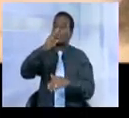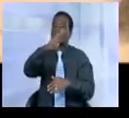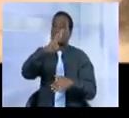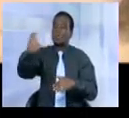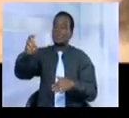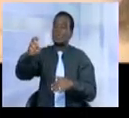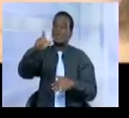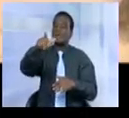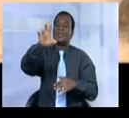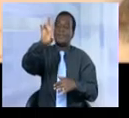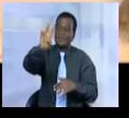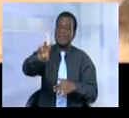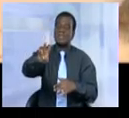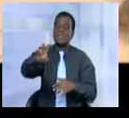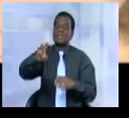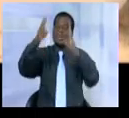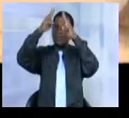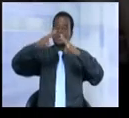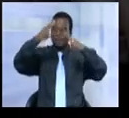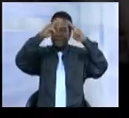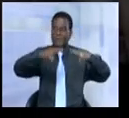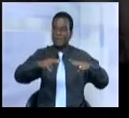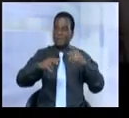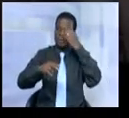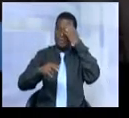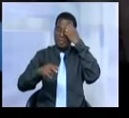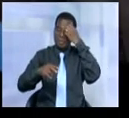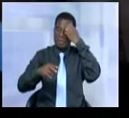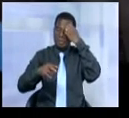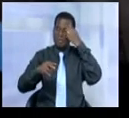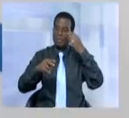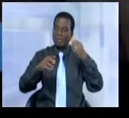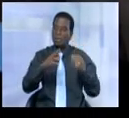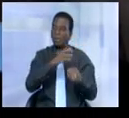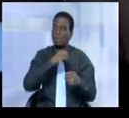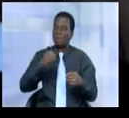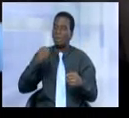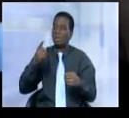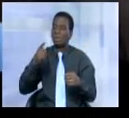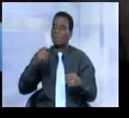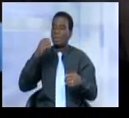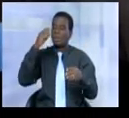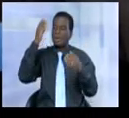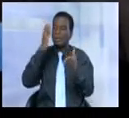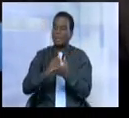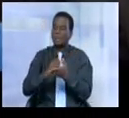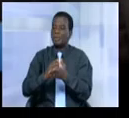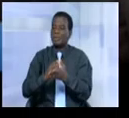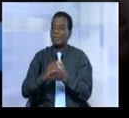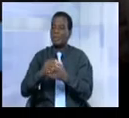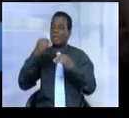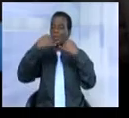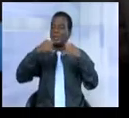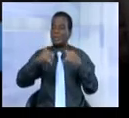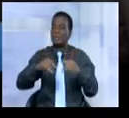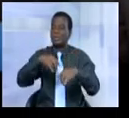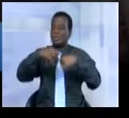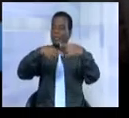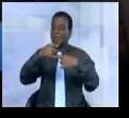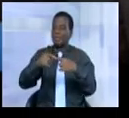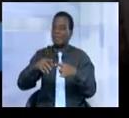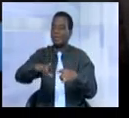basses de 2 à 4 pièces chacune. Un des freins au développement, c'est l'accès au logement. Parce que l'industriel va s'installer, il